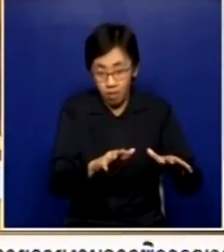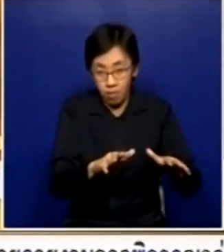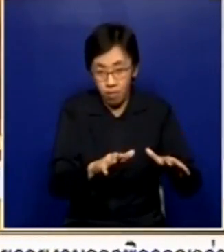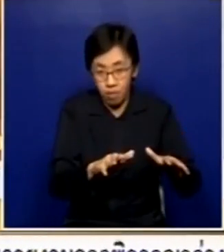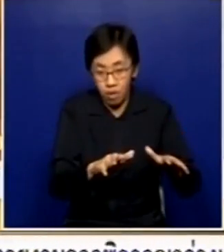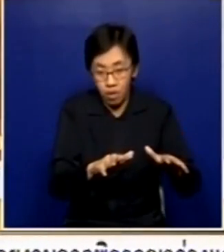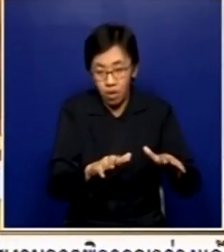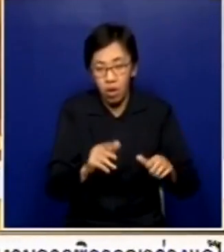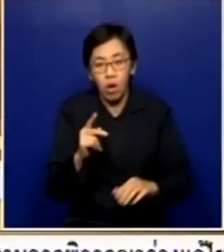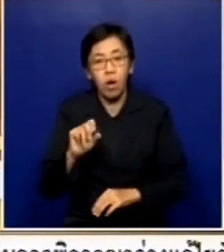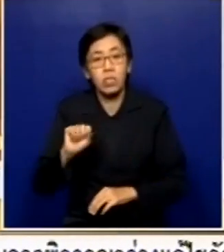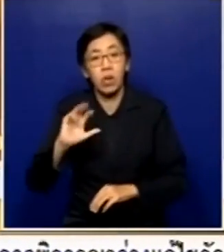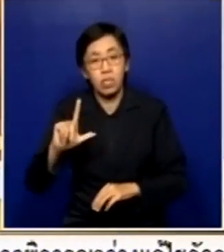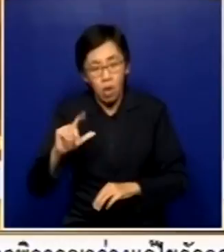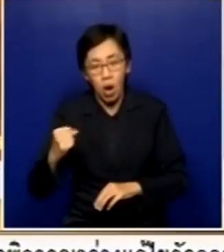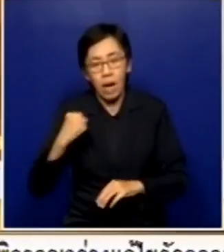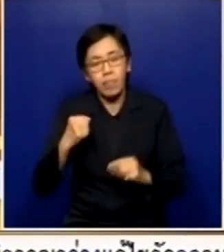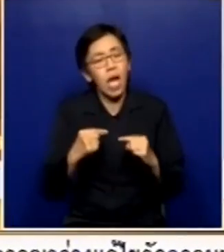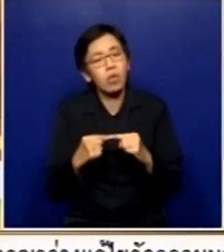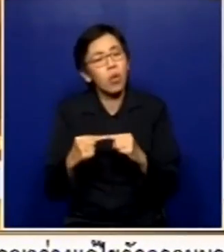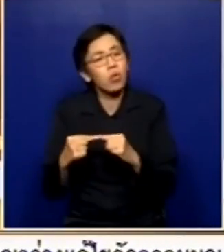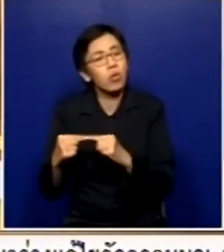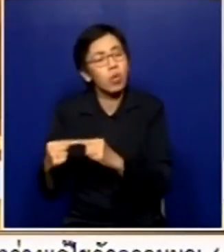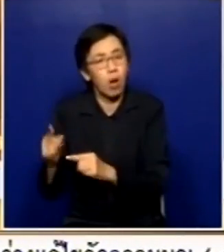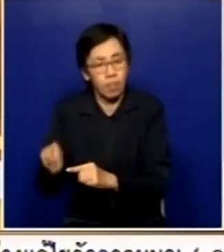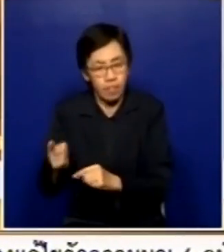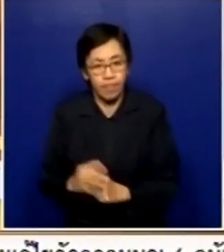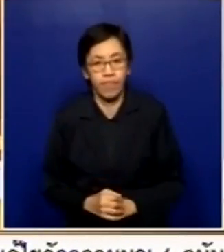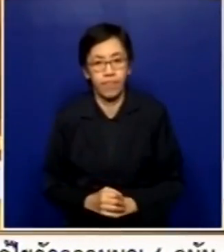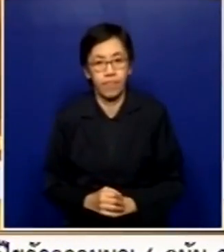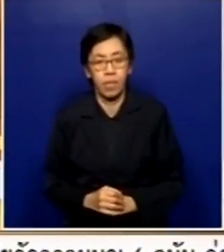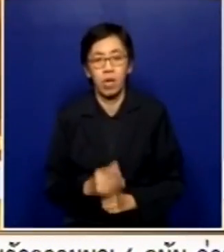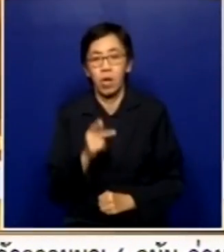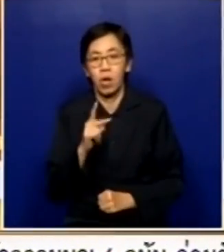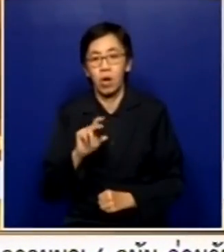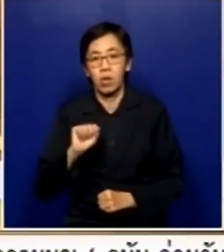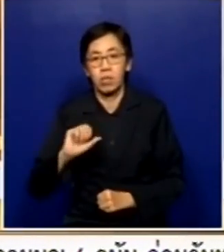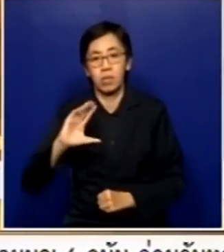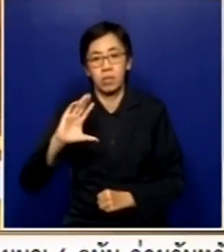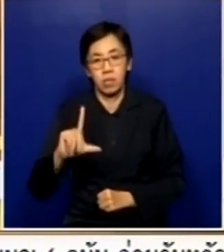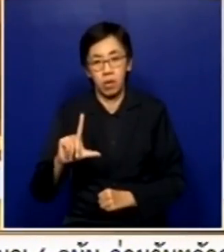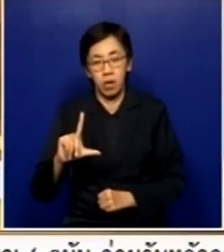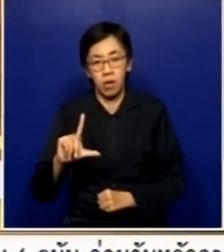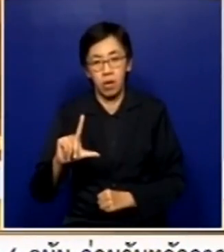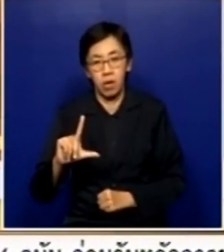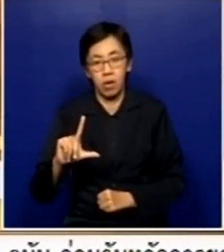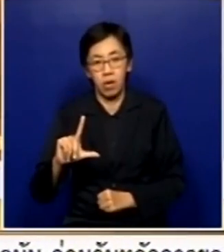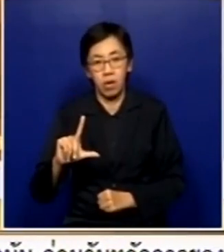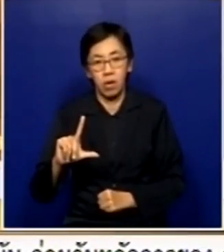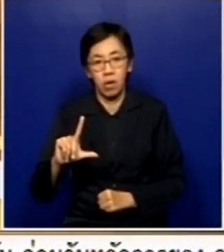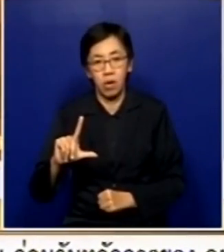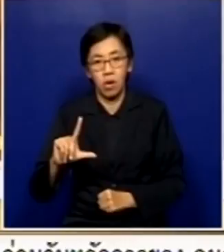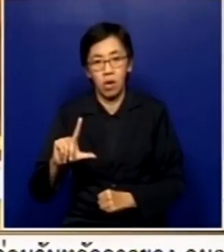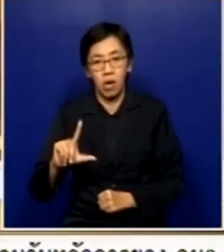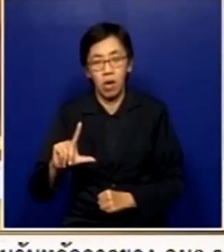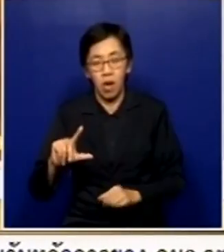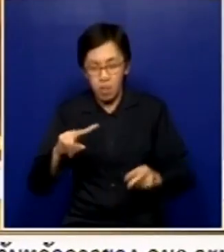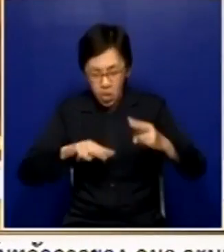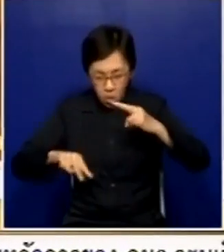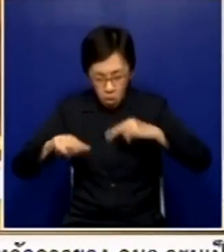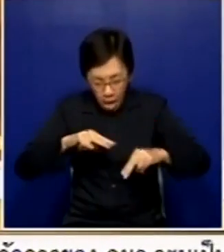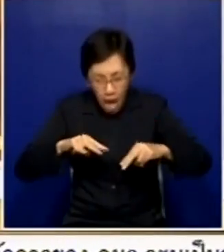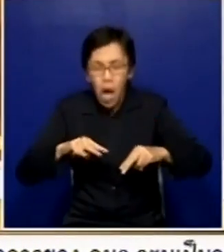นะครับหลังจากที่ข้อช.มนาดมา 5ปี